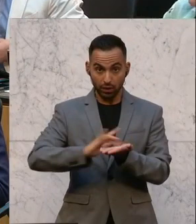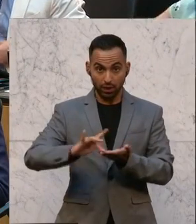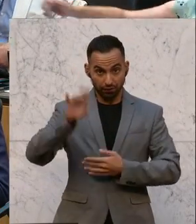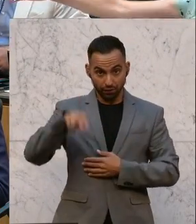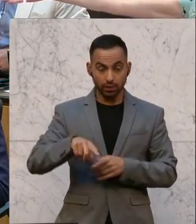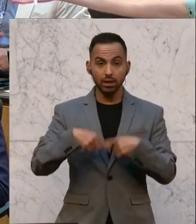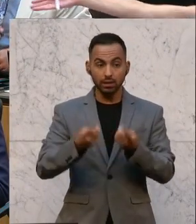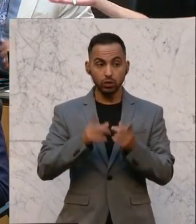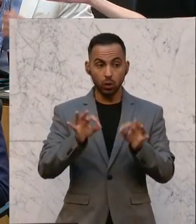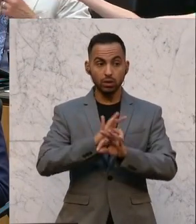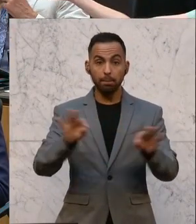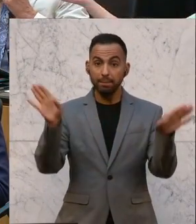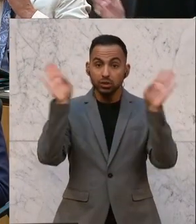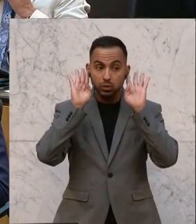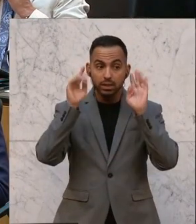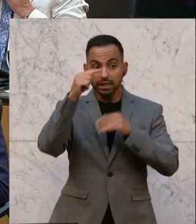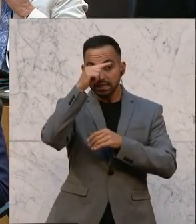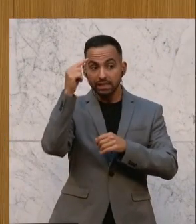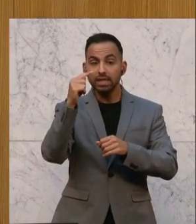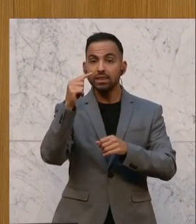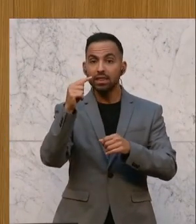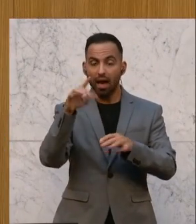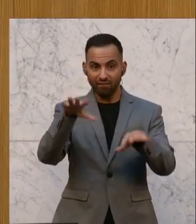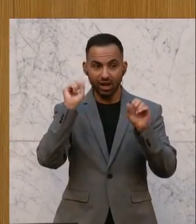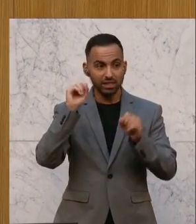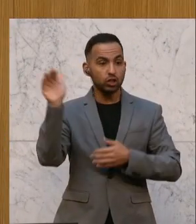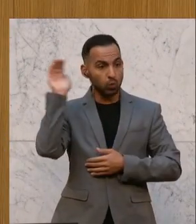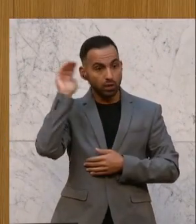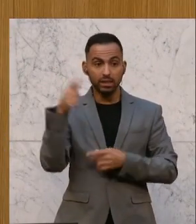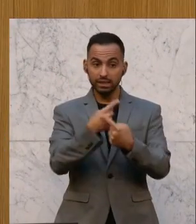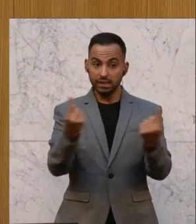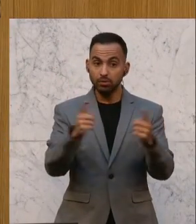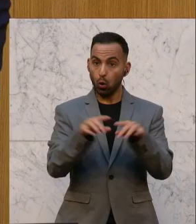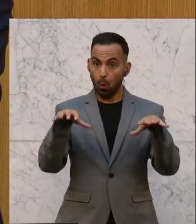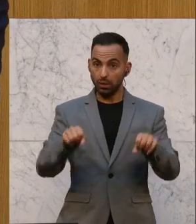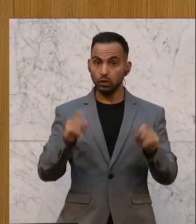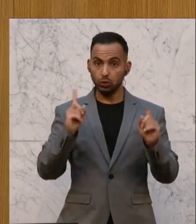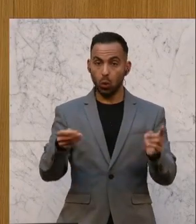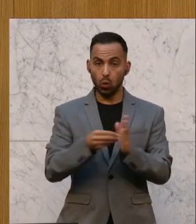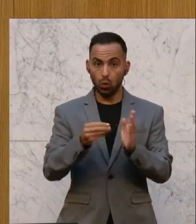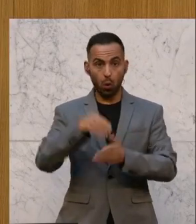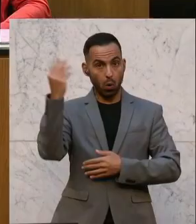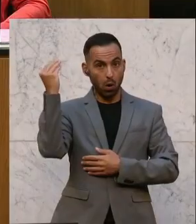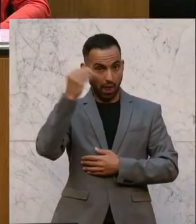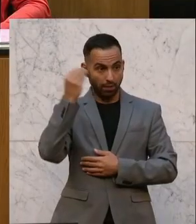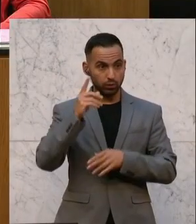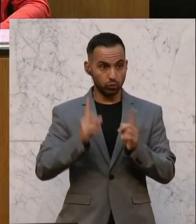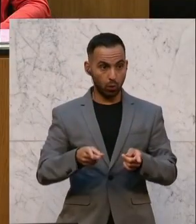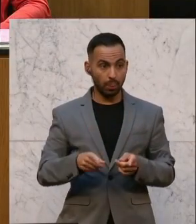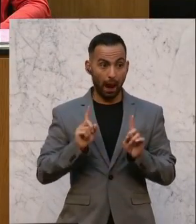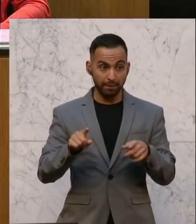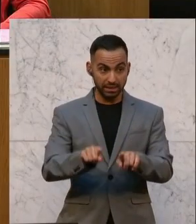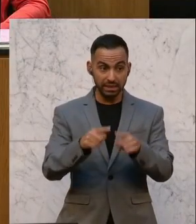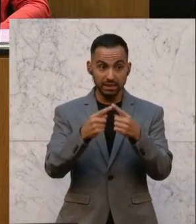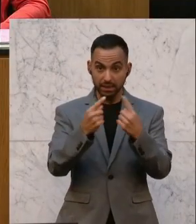Sie besser zuhören. Ja? Sinnerfassendes Hören ist vielleicht auch eine Kompetenz, die Sie noch lernen sollten. Aber Sie trauen sich alles allen Ernstes.